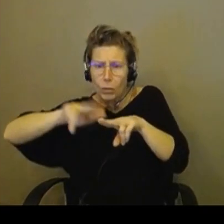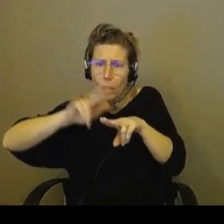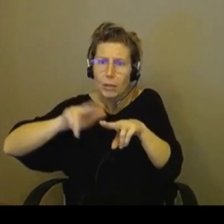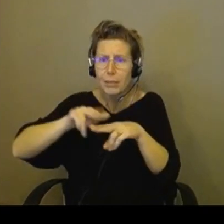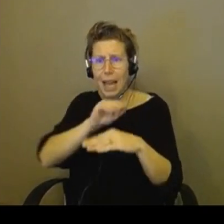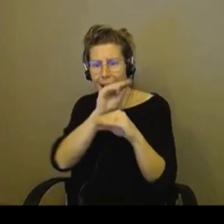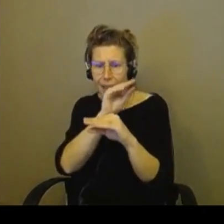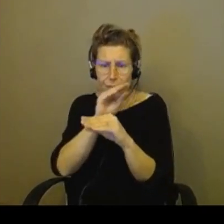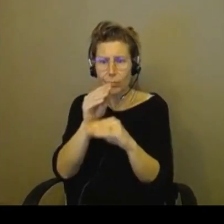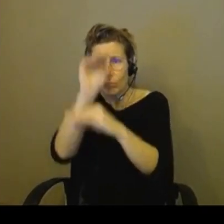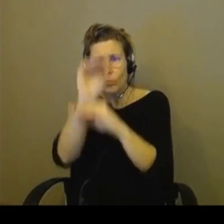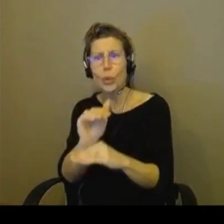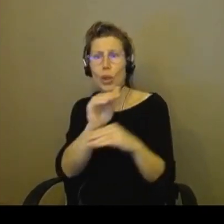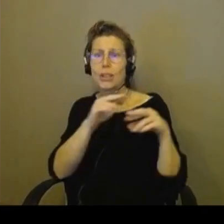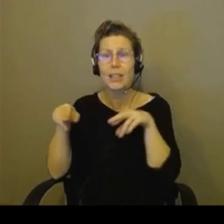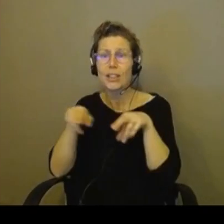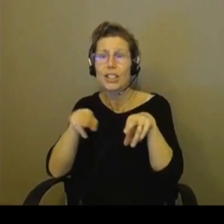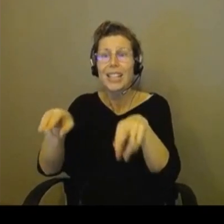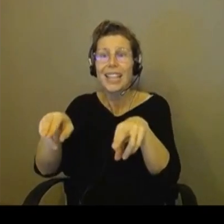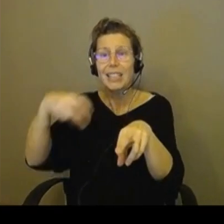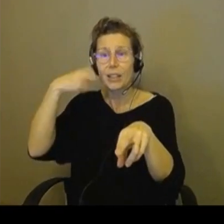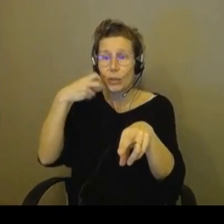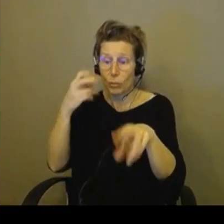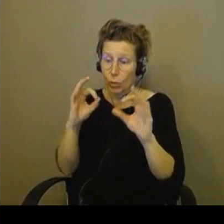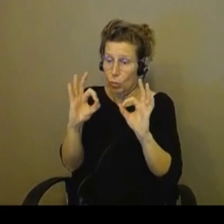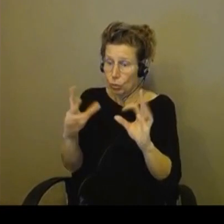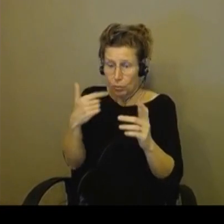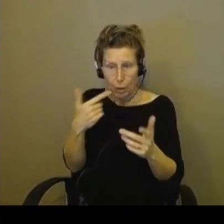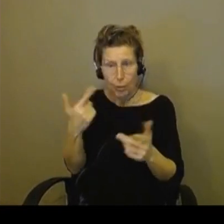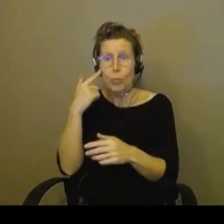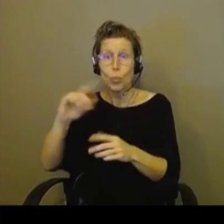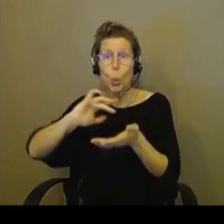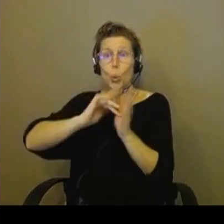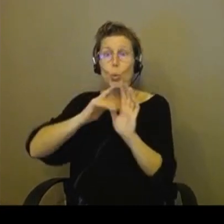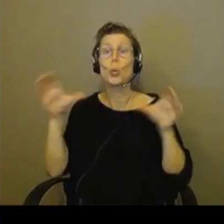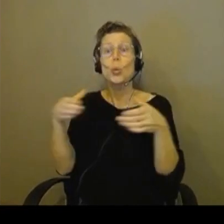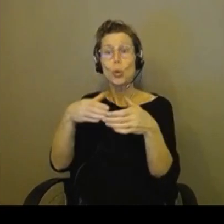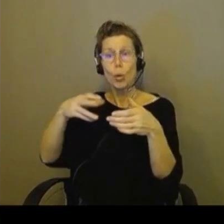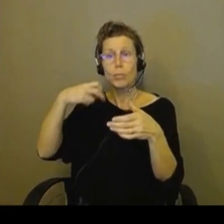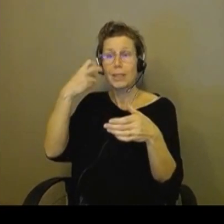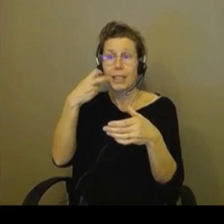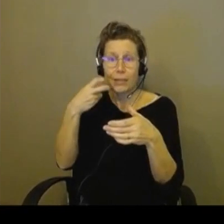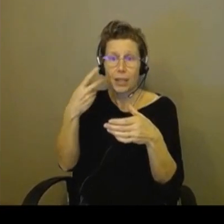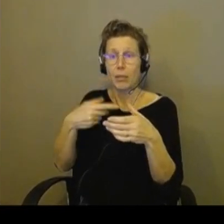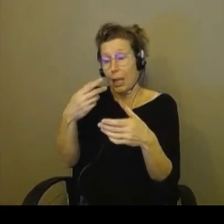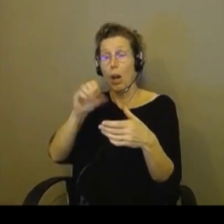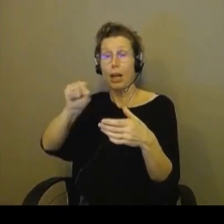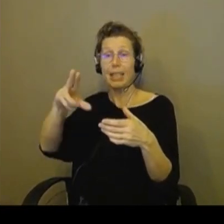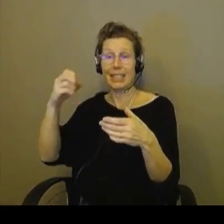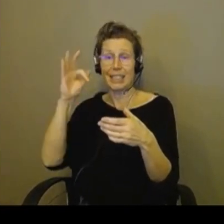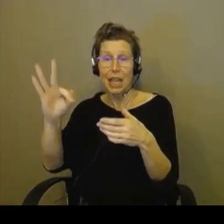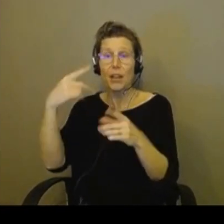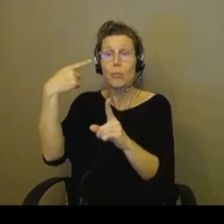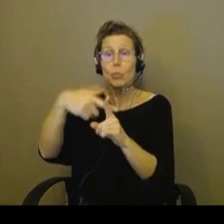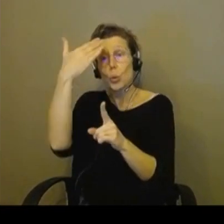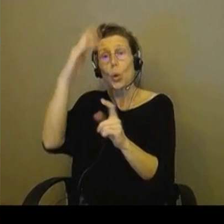les entreprises ferroviaires, celles du groupe SNCF et puis les autres entreprises qui circulent sur le réseau, par exemple Trenitalia ou la Renfe. Et c'est